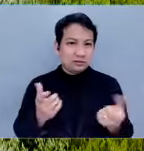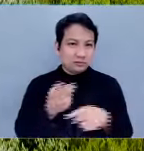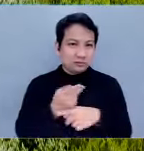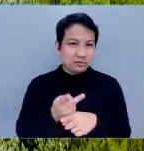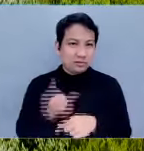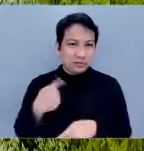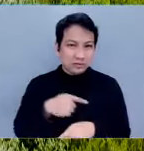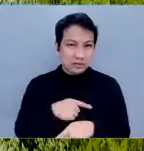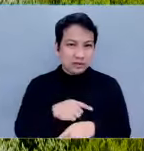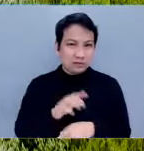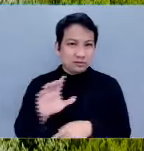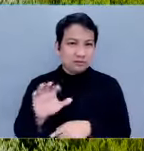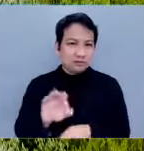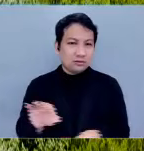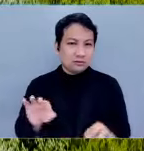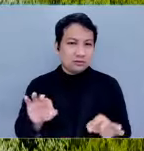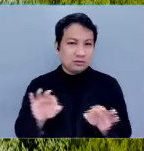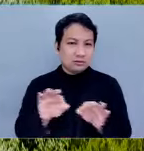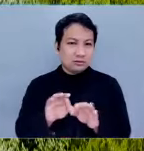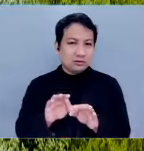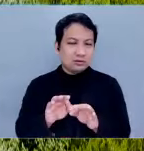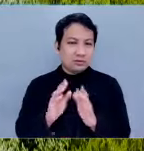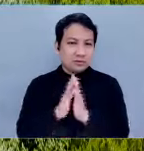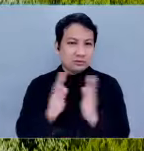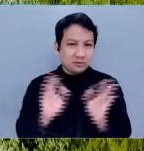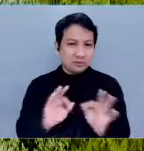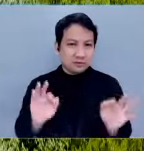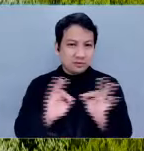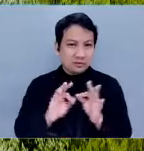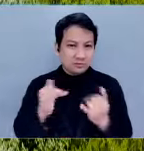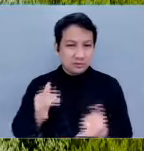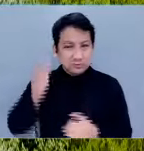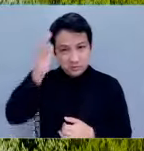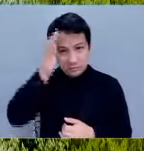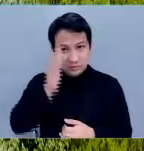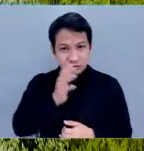think that's a very important part of parenting. Mm. When you